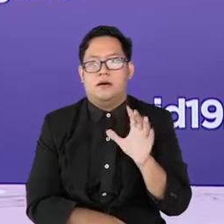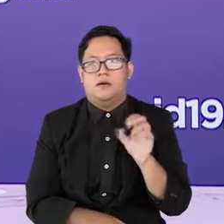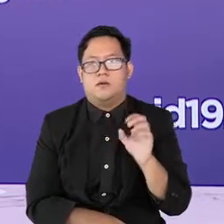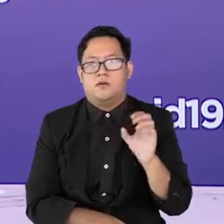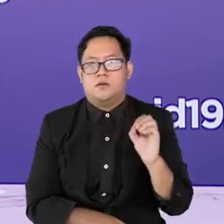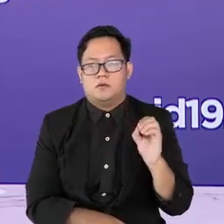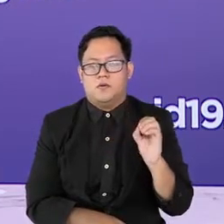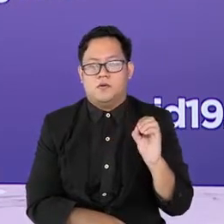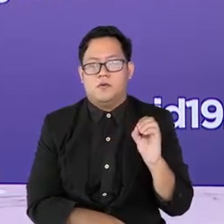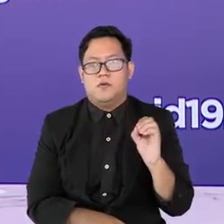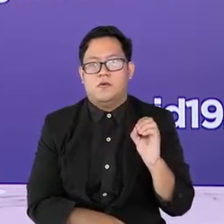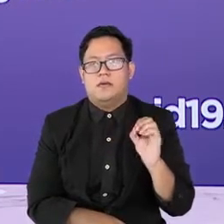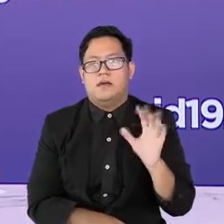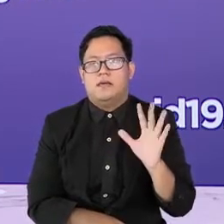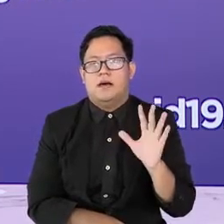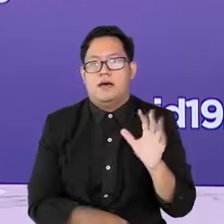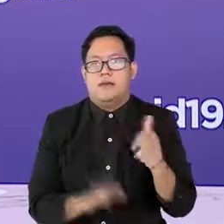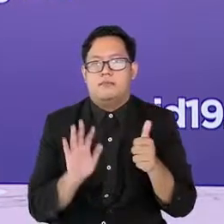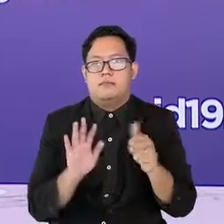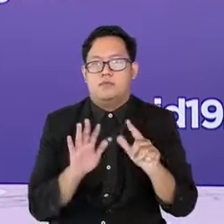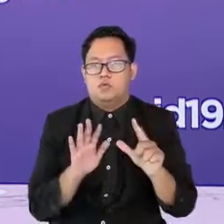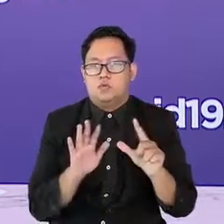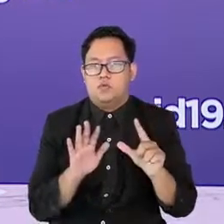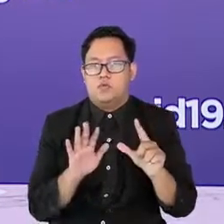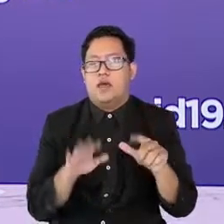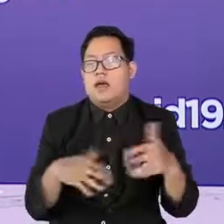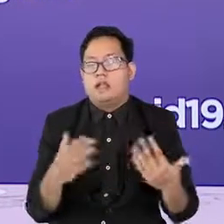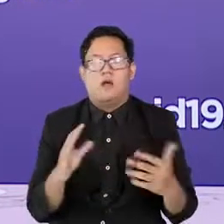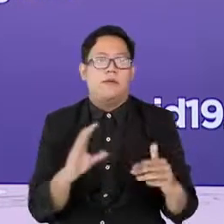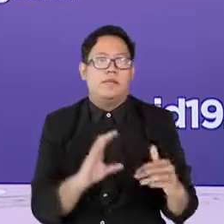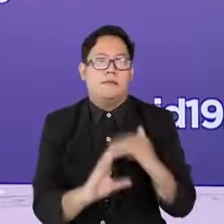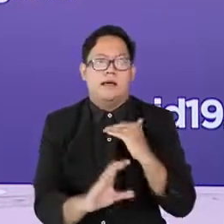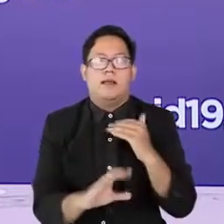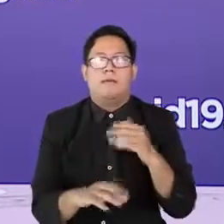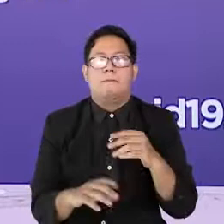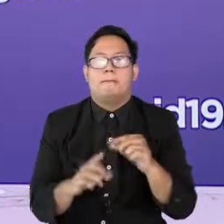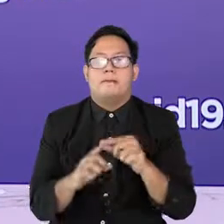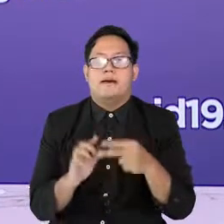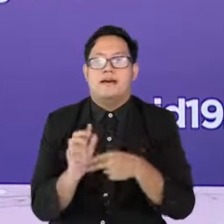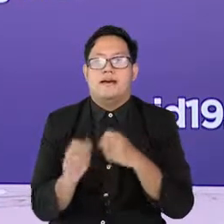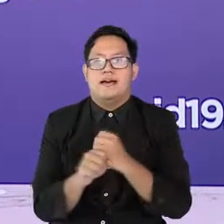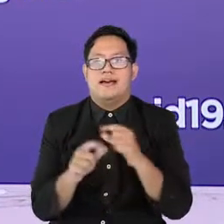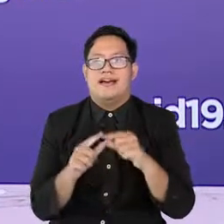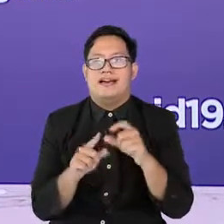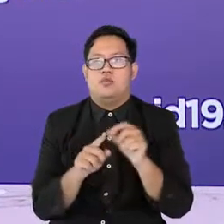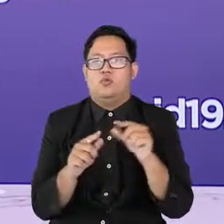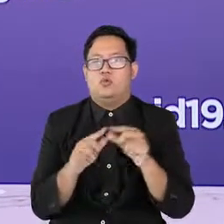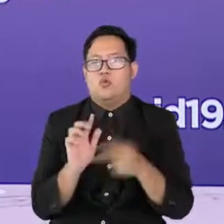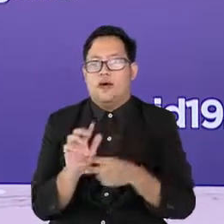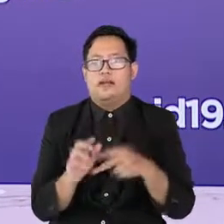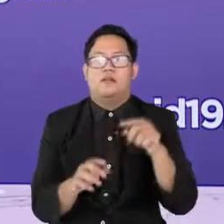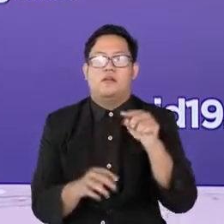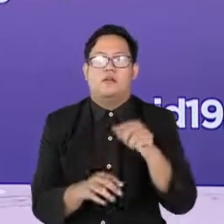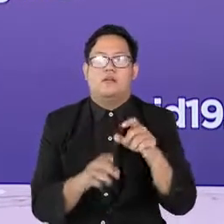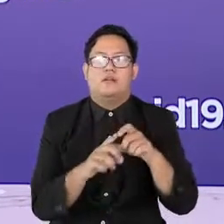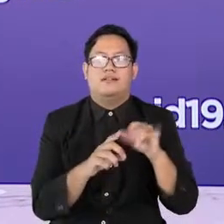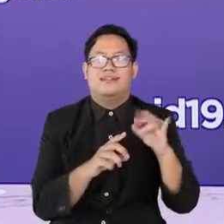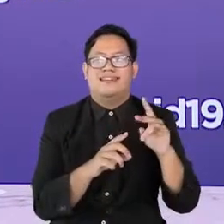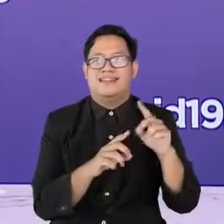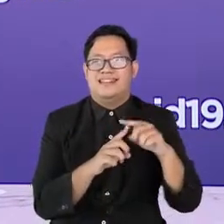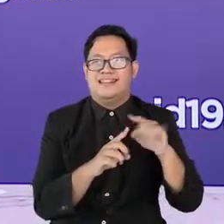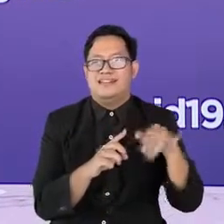0211500 567 atau email pengaduan DOT Band at